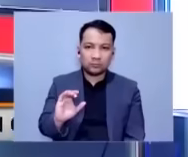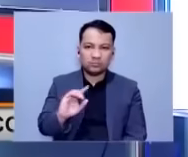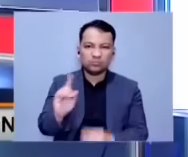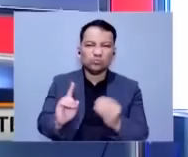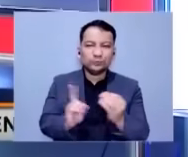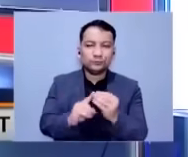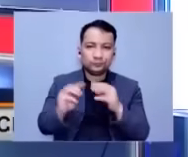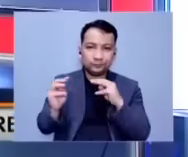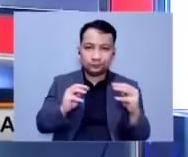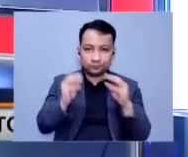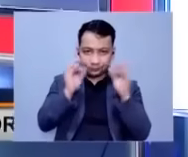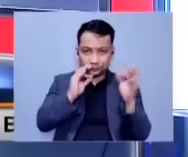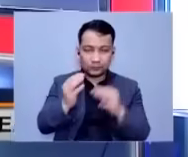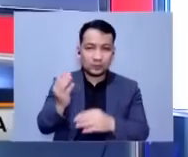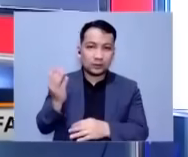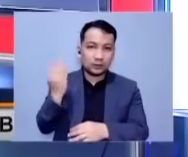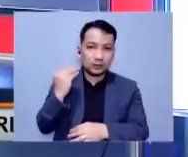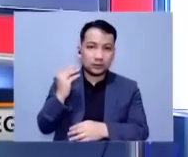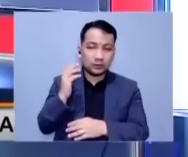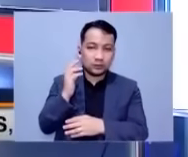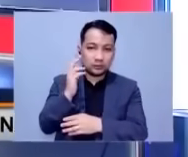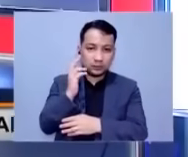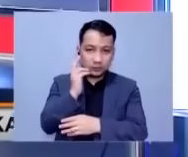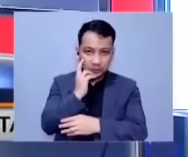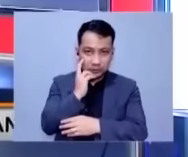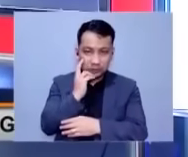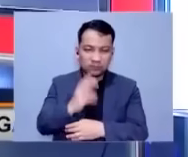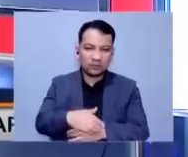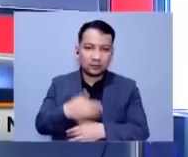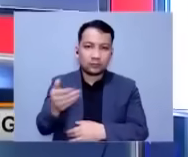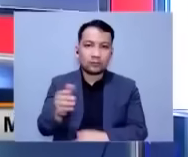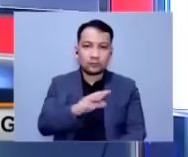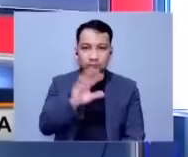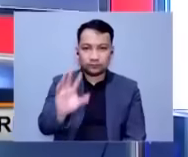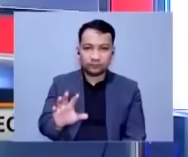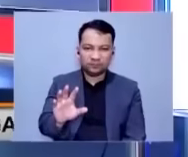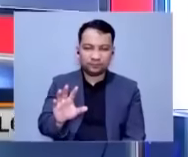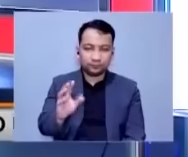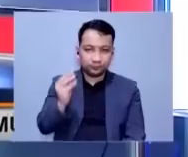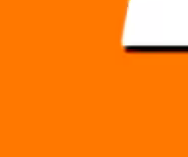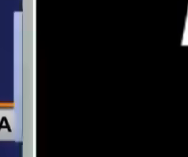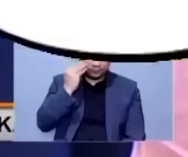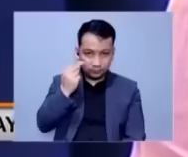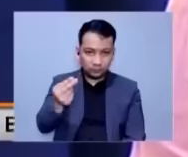on drugs ng nagdaang administrasyon. Nasa frontline ng balitang yan, si Maricel